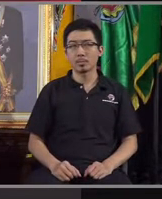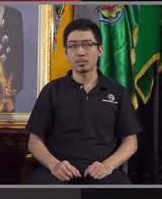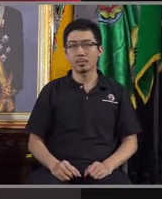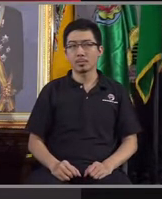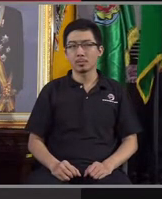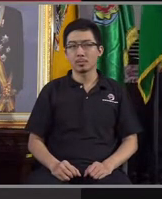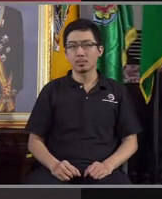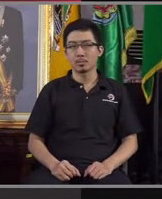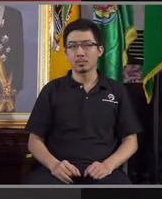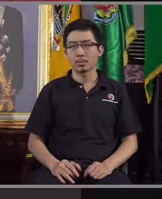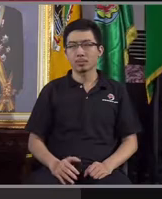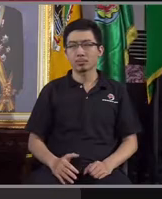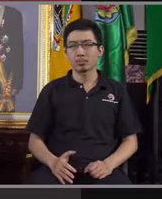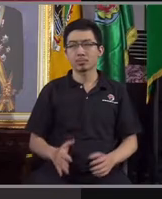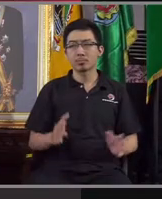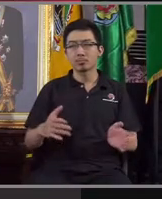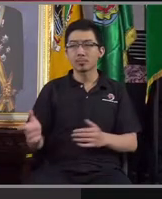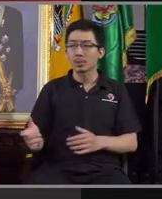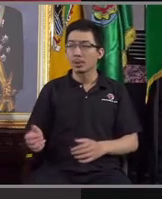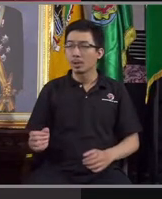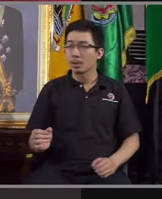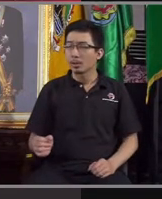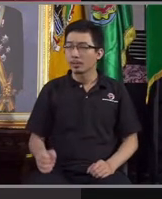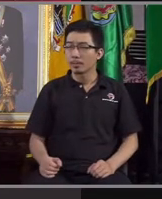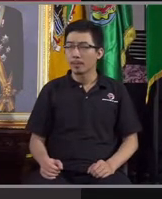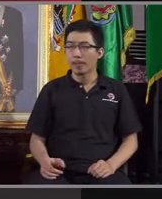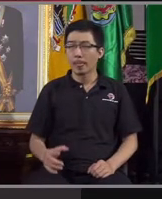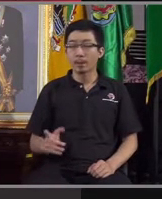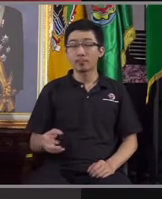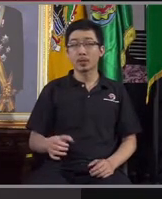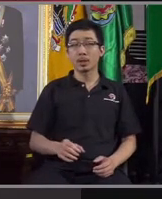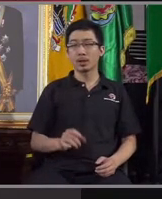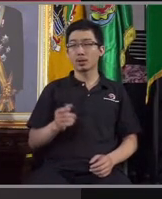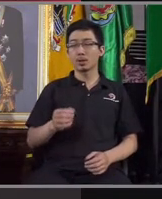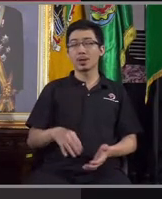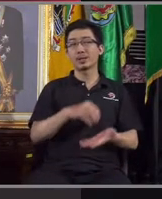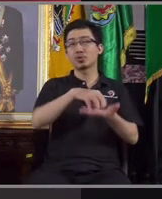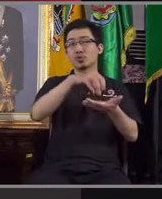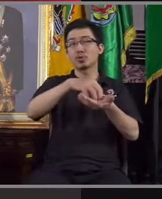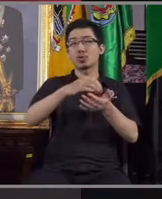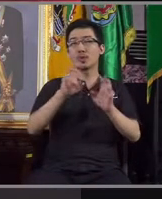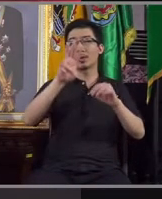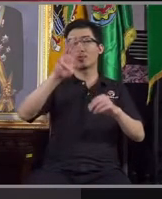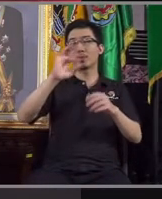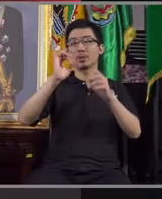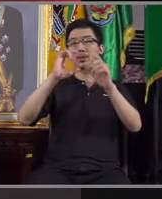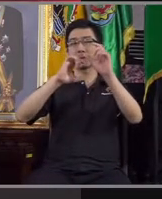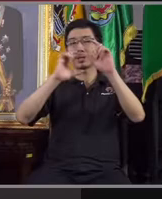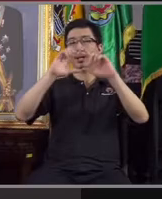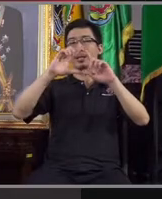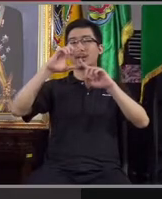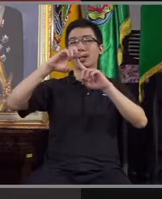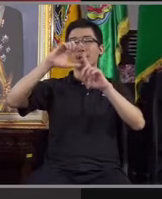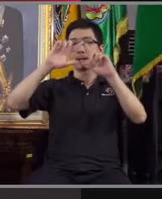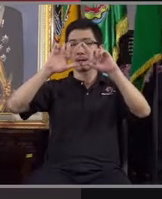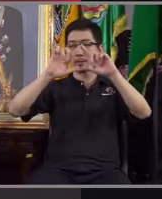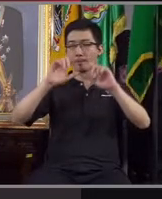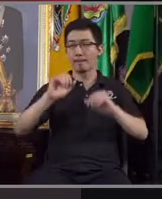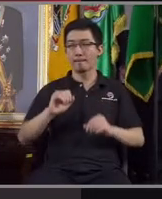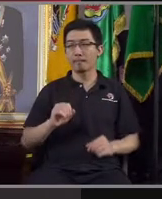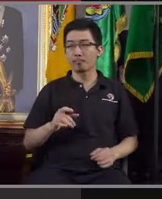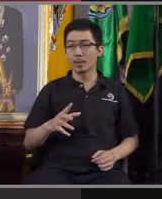berikutnya, seperti ini adalah untuk pariwisata. Utama kami adalah di Gedung Songo. Bagaimana kita mengadakan